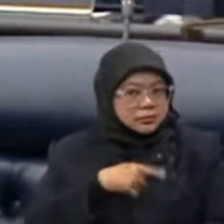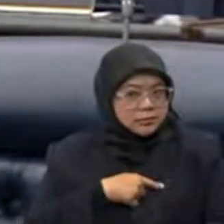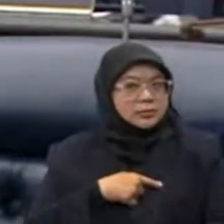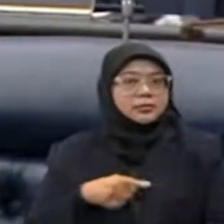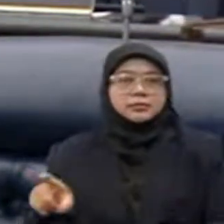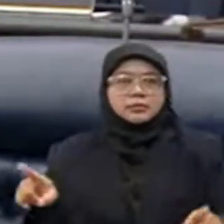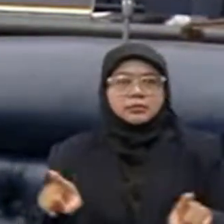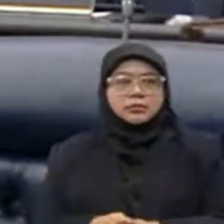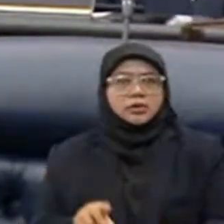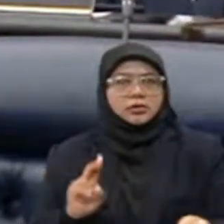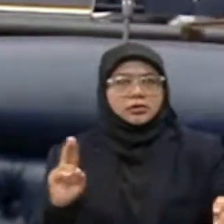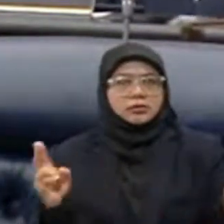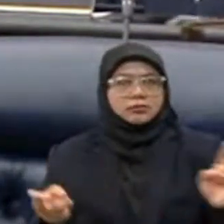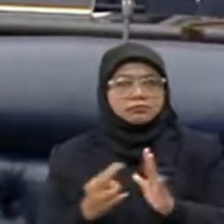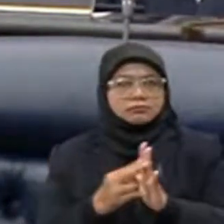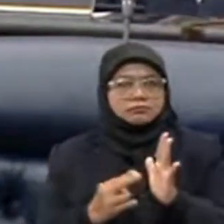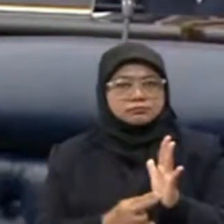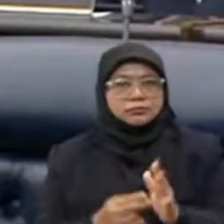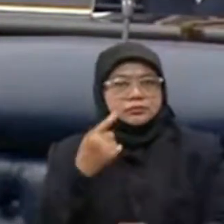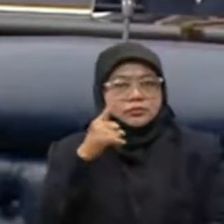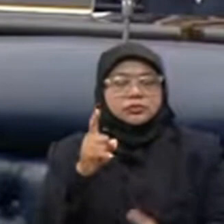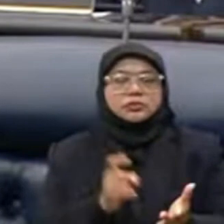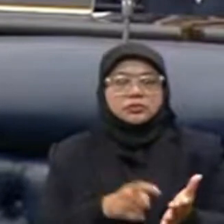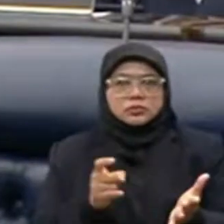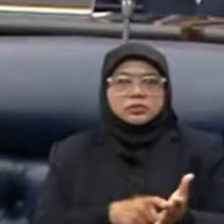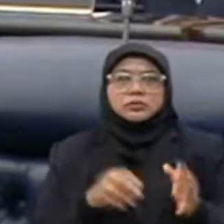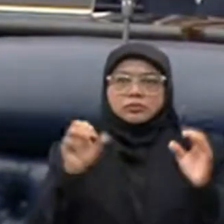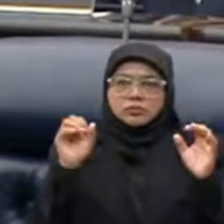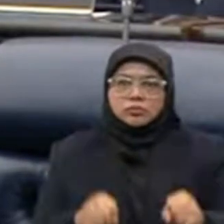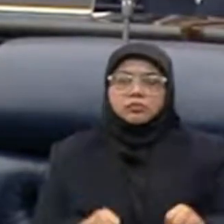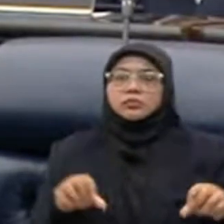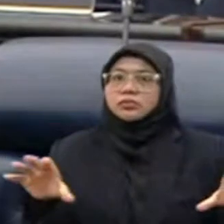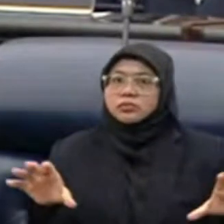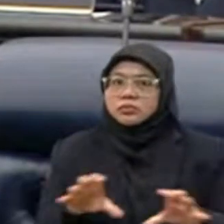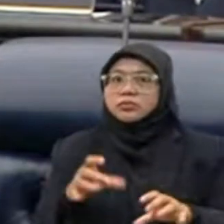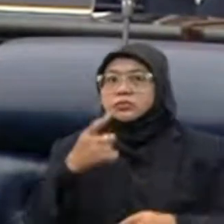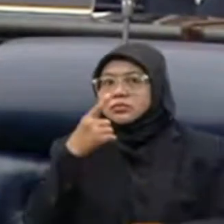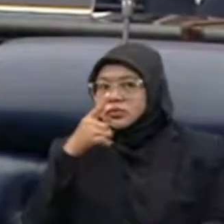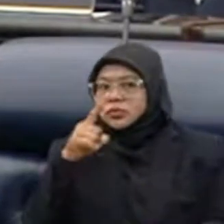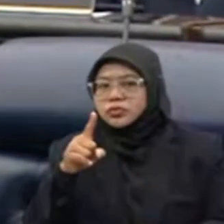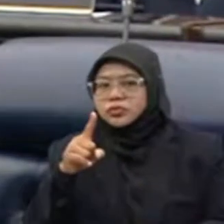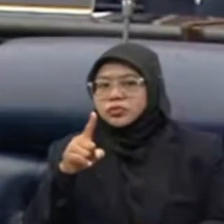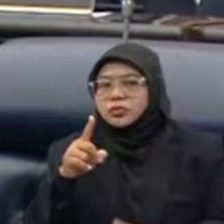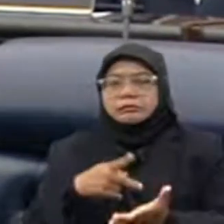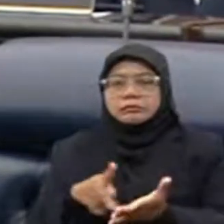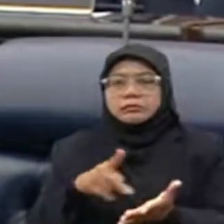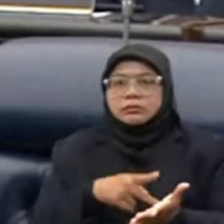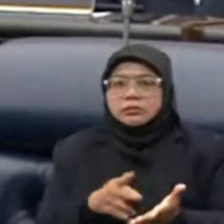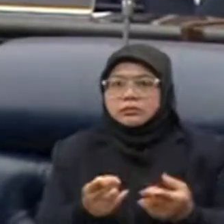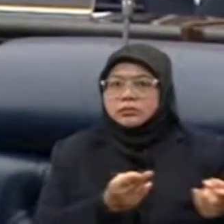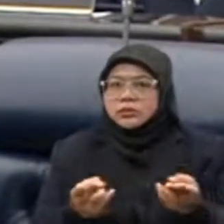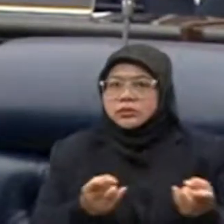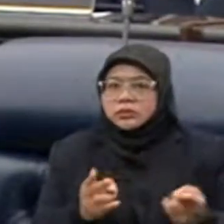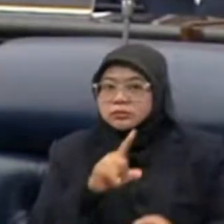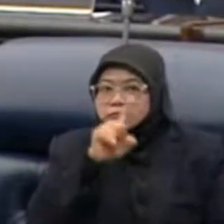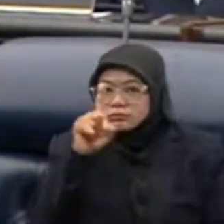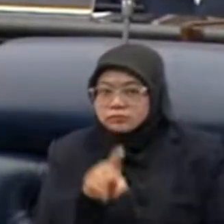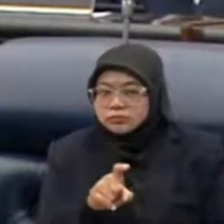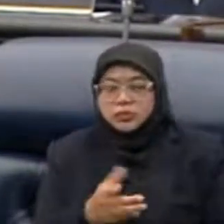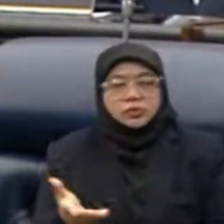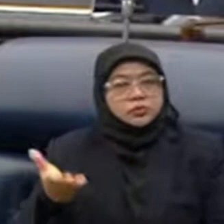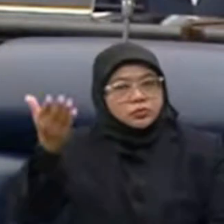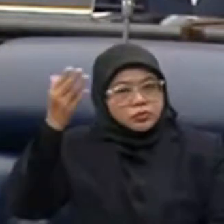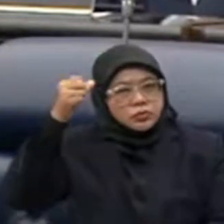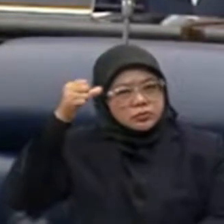akan mengubah undang-undang kita bau hutangnya juga boleh kita buat untuk menampung belanja pengurusan sehingga Dulu